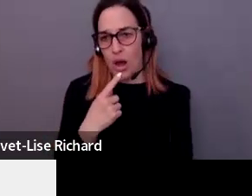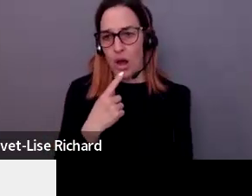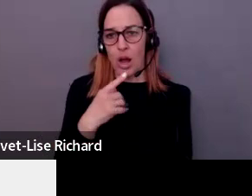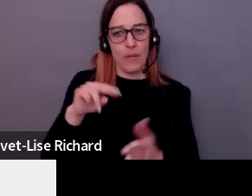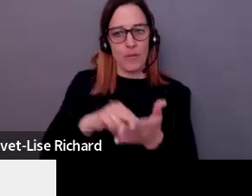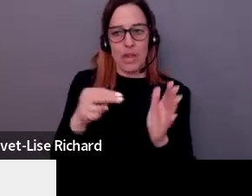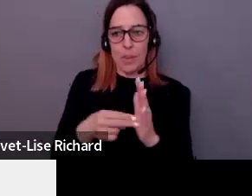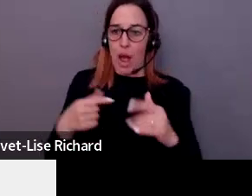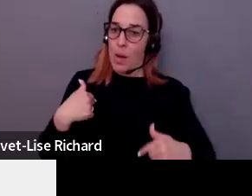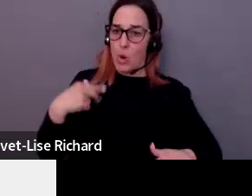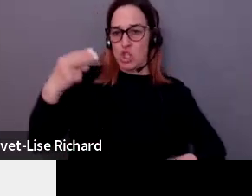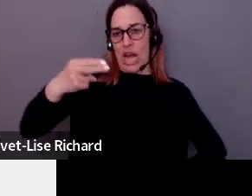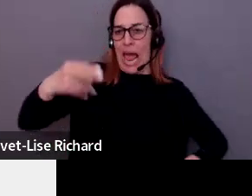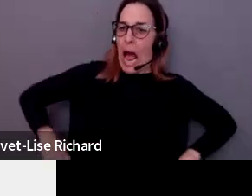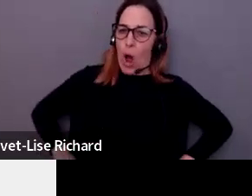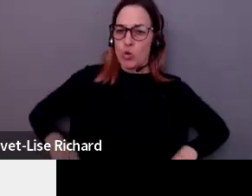j'ai les hanches plus larges.